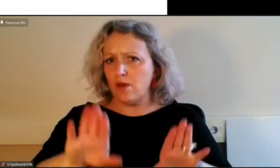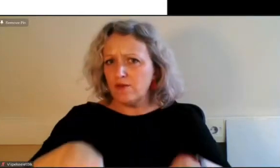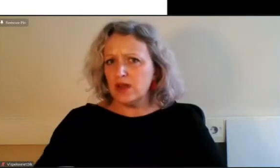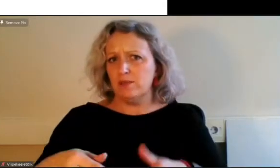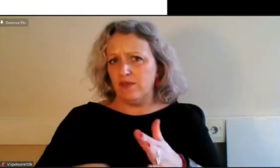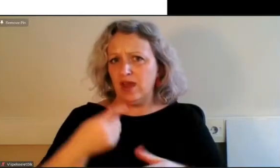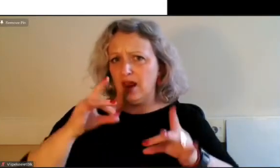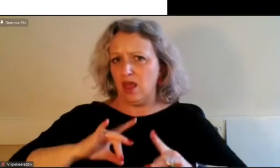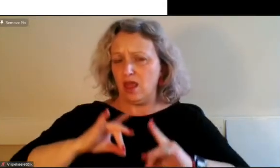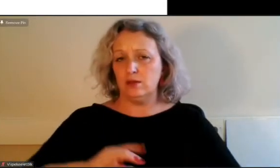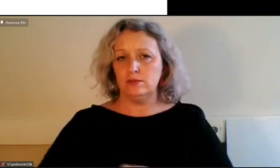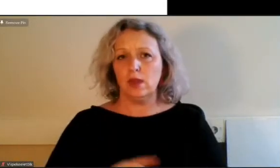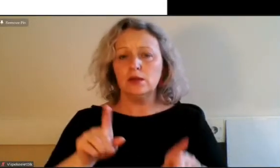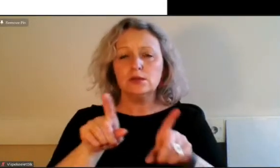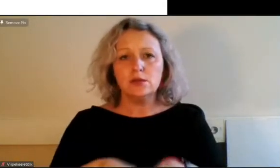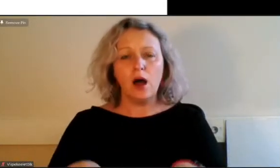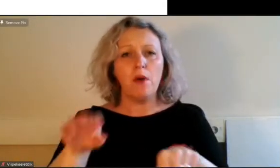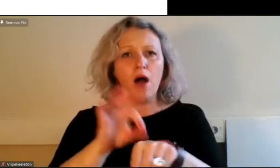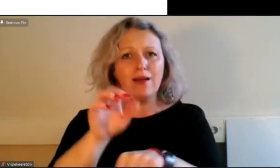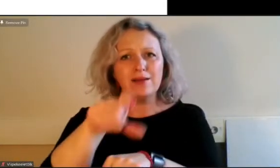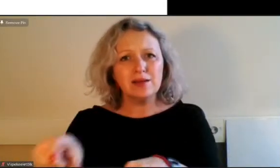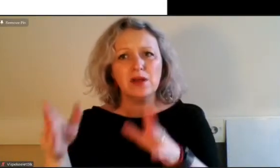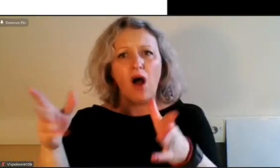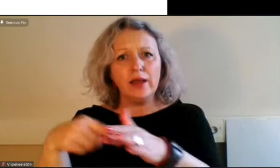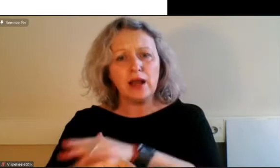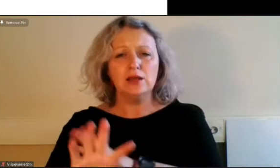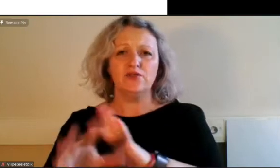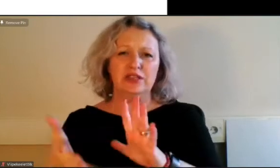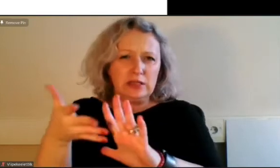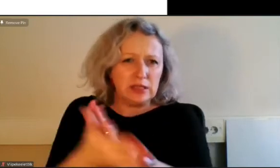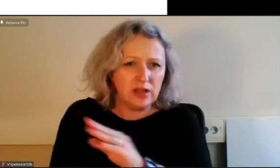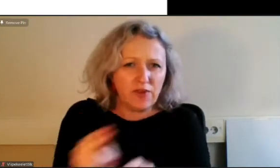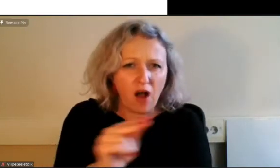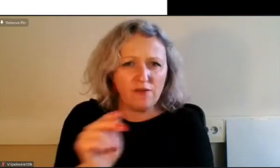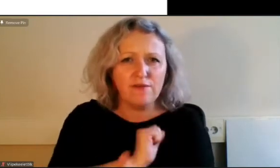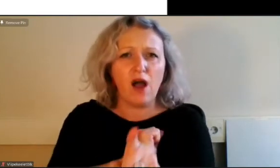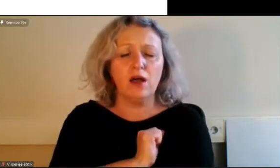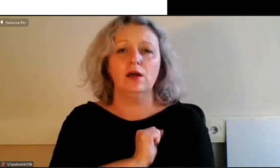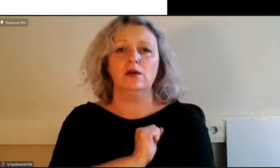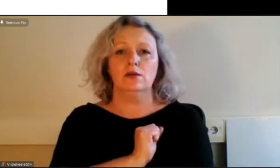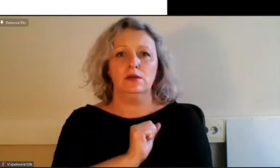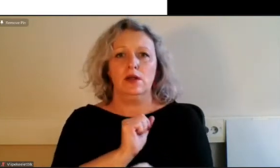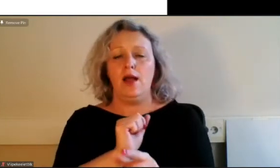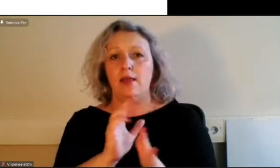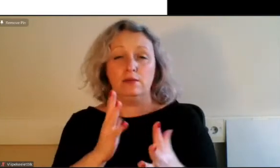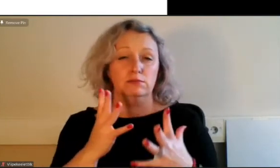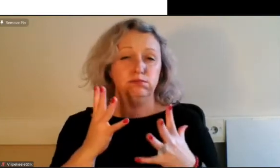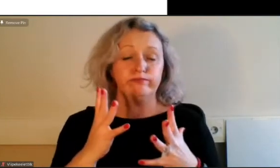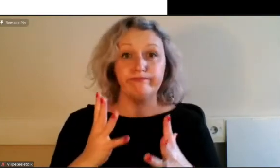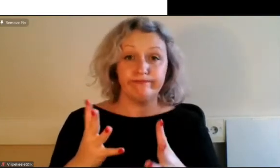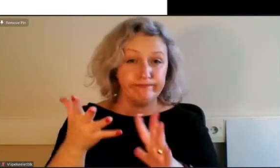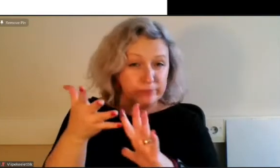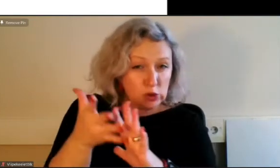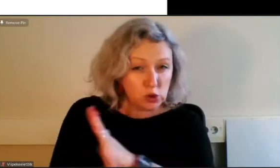kellel haigus on esialgu väga kergelt kulgenud, võivad need pikaajalised tervisekaebused tekkida või püsima